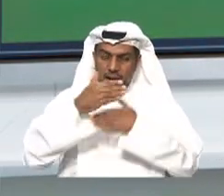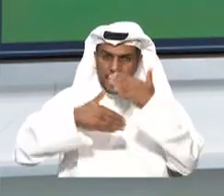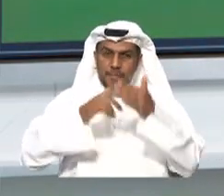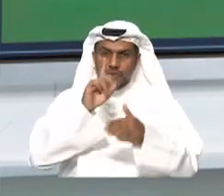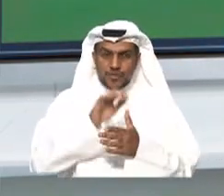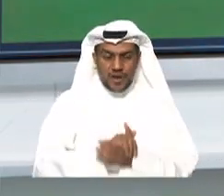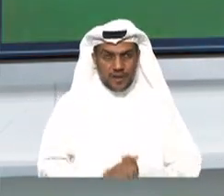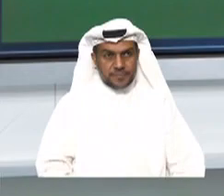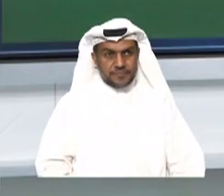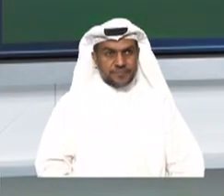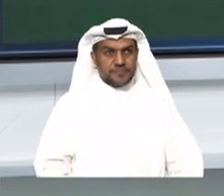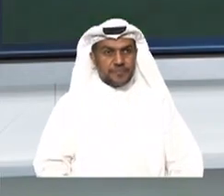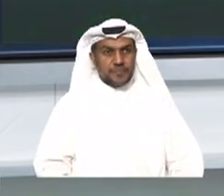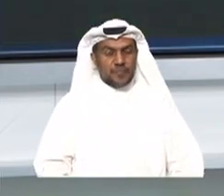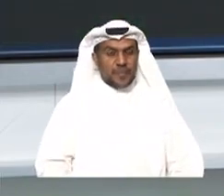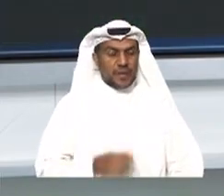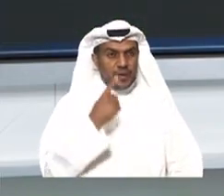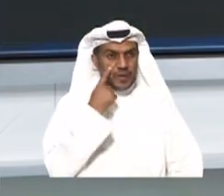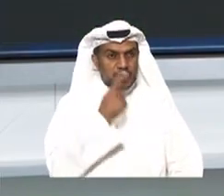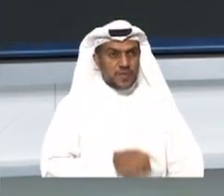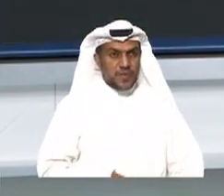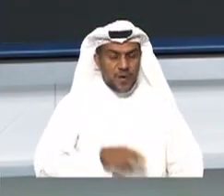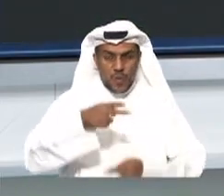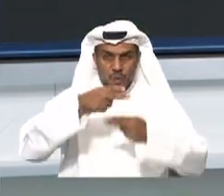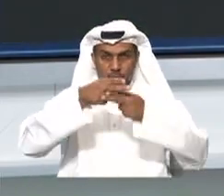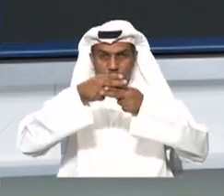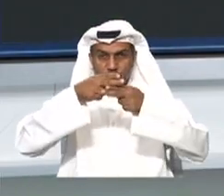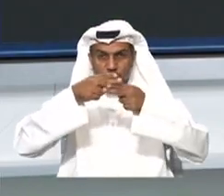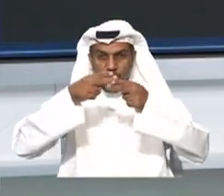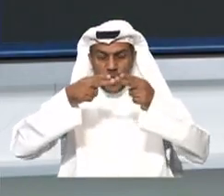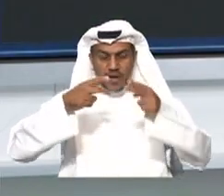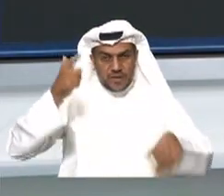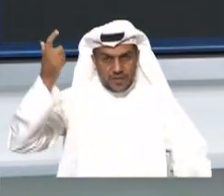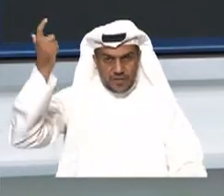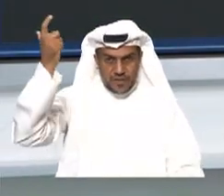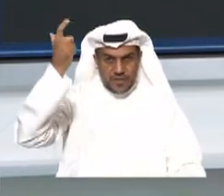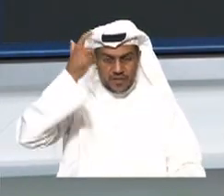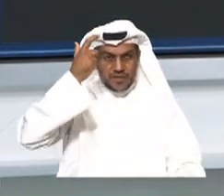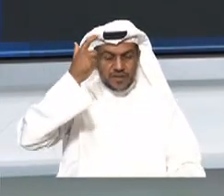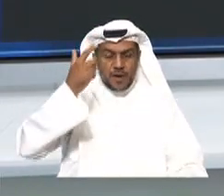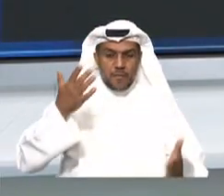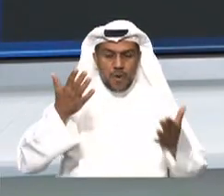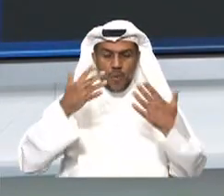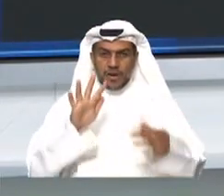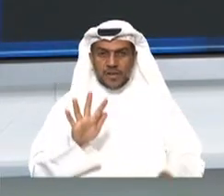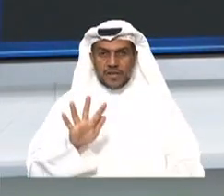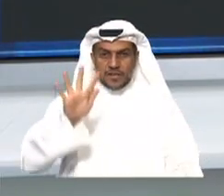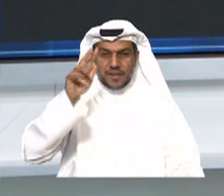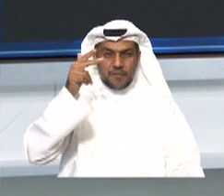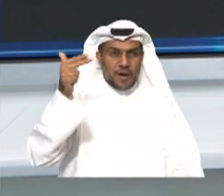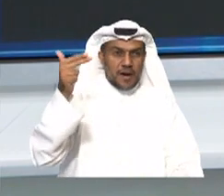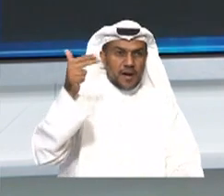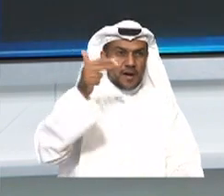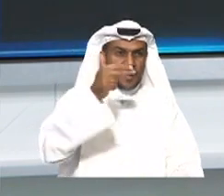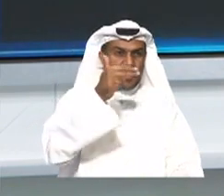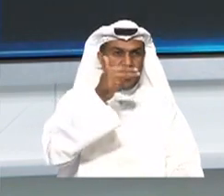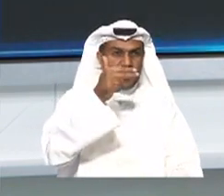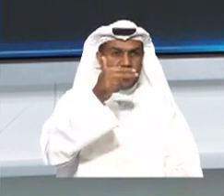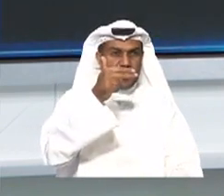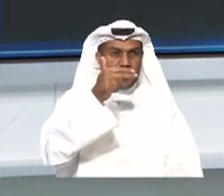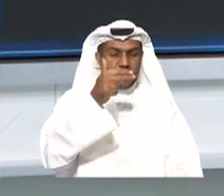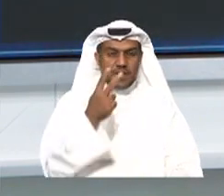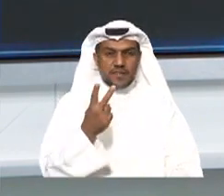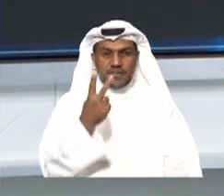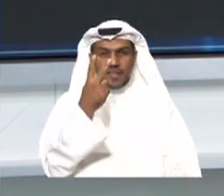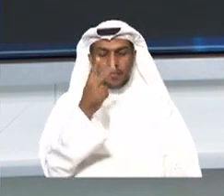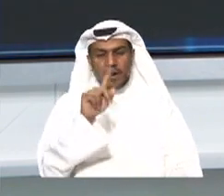خلال النشرة. أجواءنا الحالية في مدينة الكويت أجواء مشمسة مع رياح حاليا شمالية غربية سرعتها 7 كيلومتر في الساعة. أما